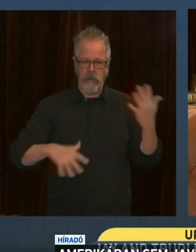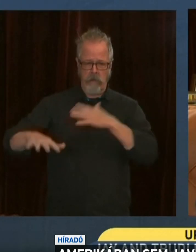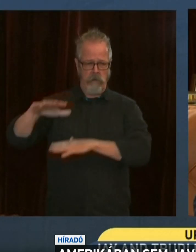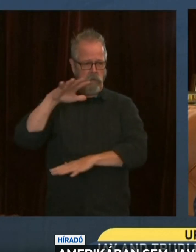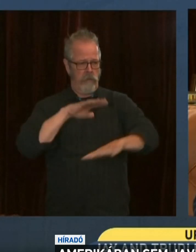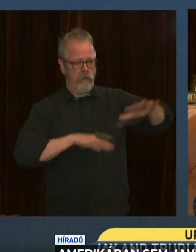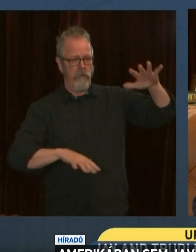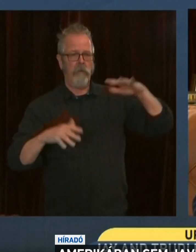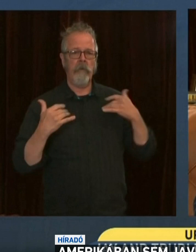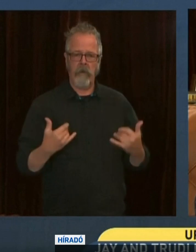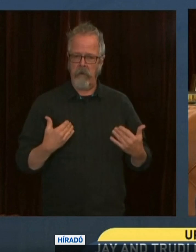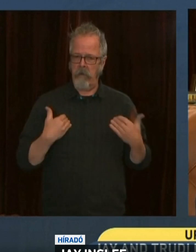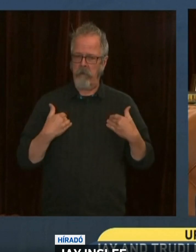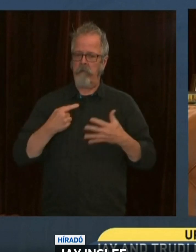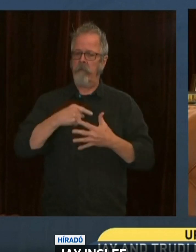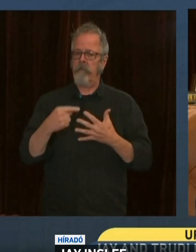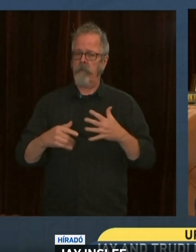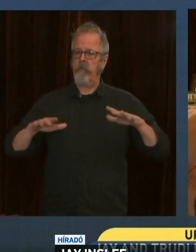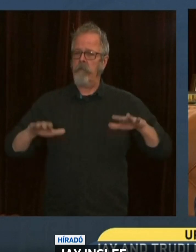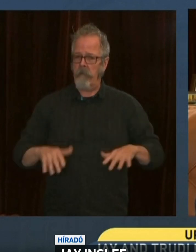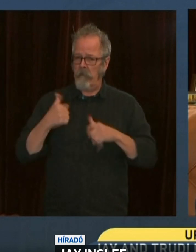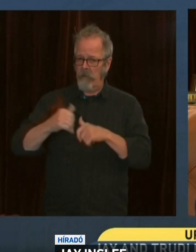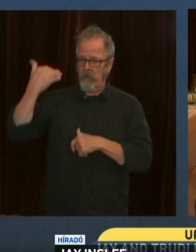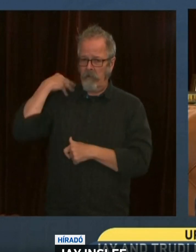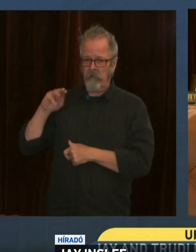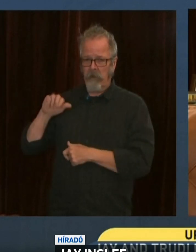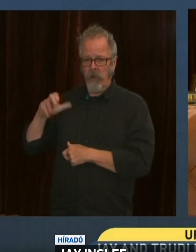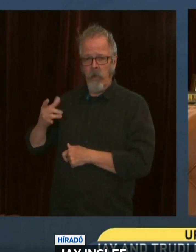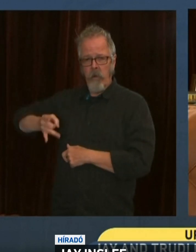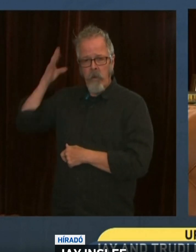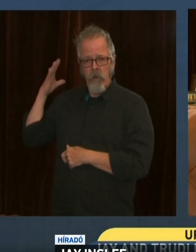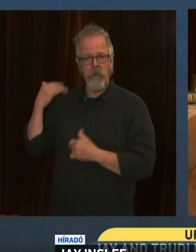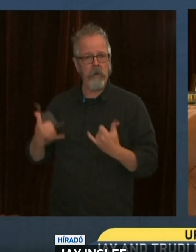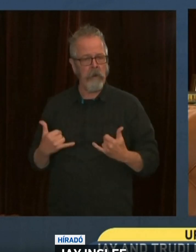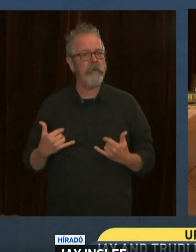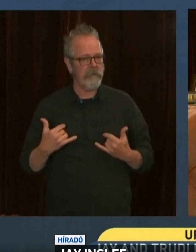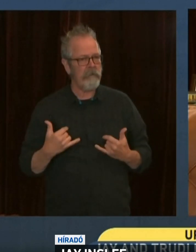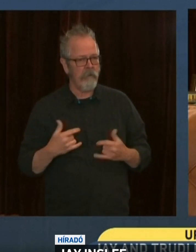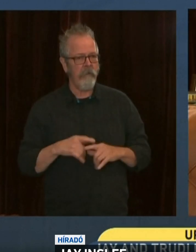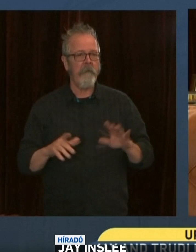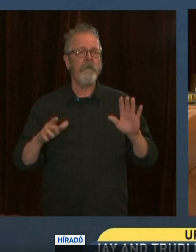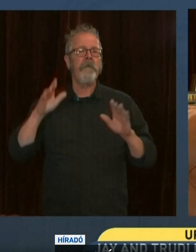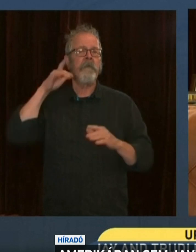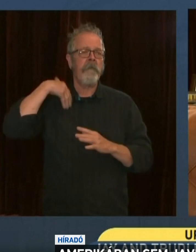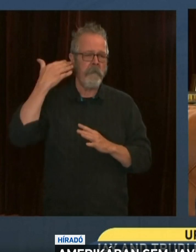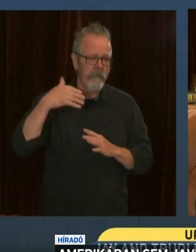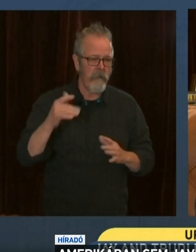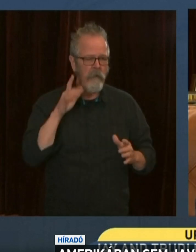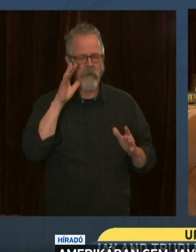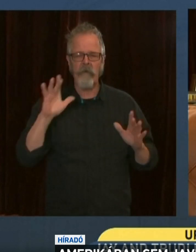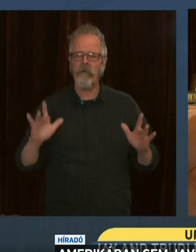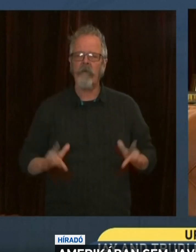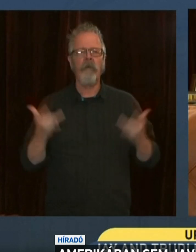2021-ben csodálatos hálaadásunk lesz, de idén túl veszélyes a családoknak összegyűlni, mert a vírus megállíthatatlanul terjed.